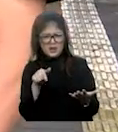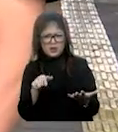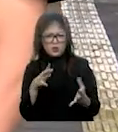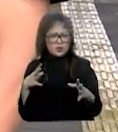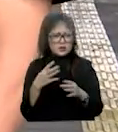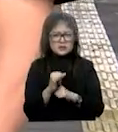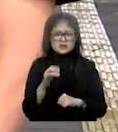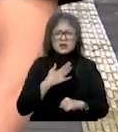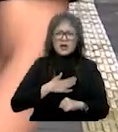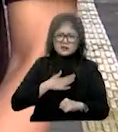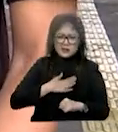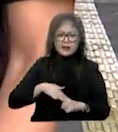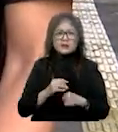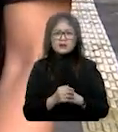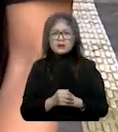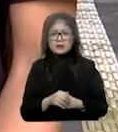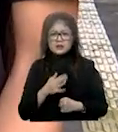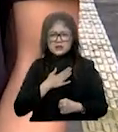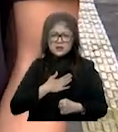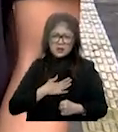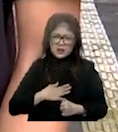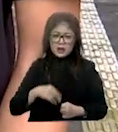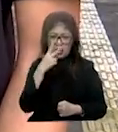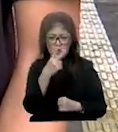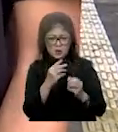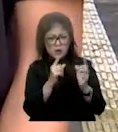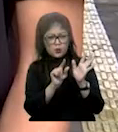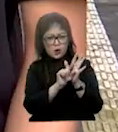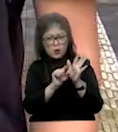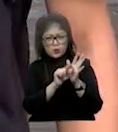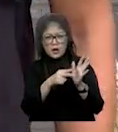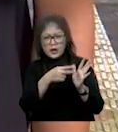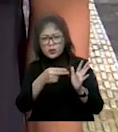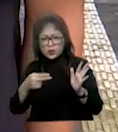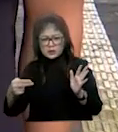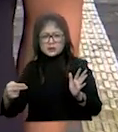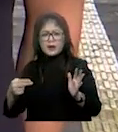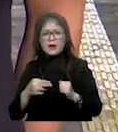dan tidak sesuai dengan undang-undang dasar kita di yang gimana bahwa